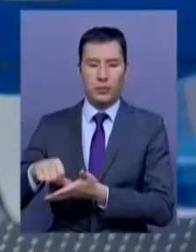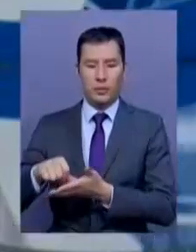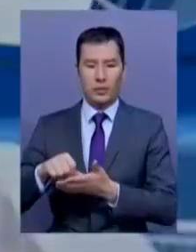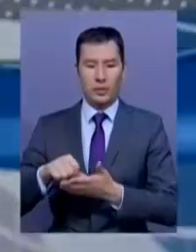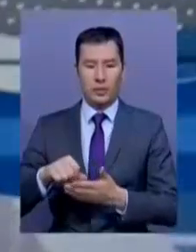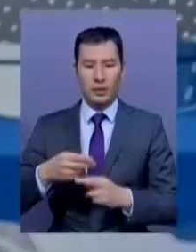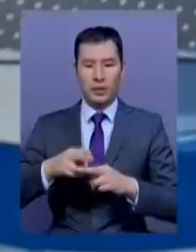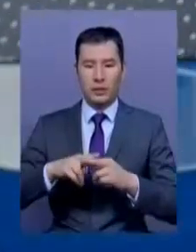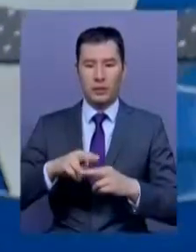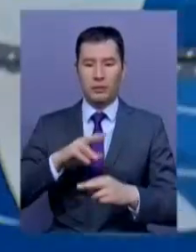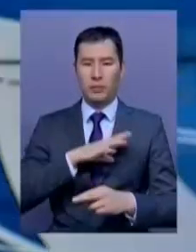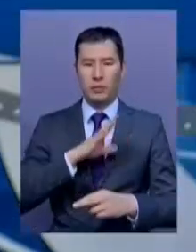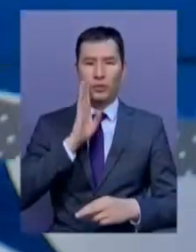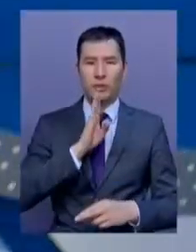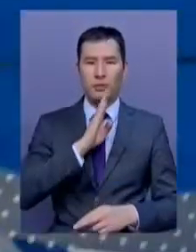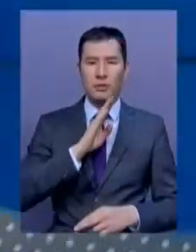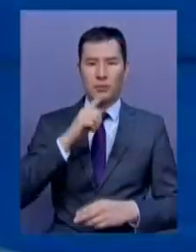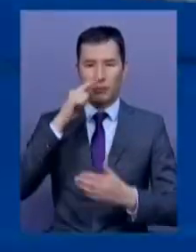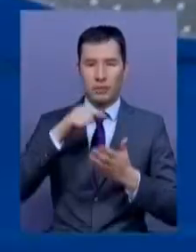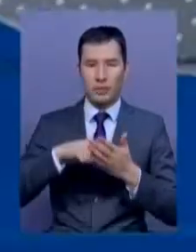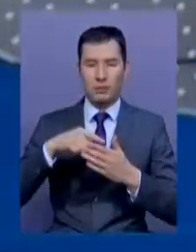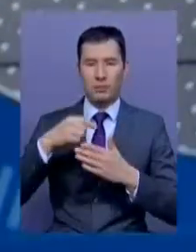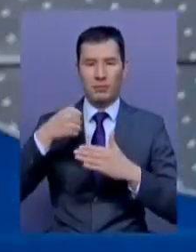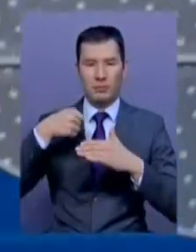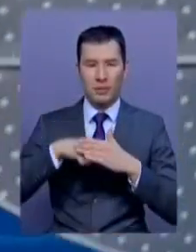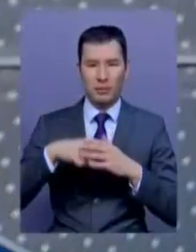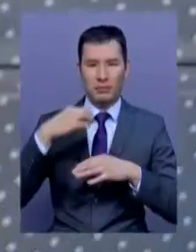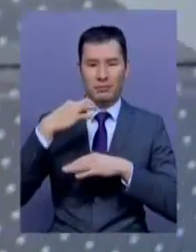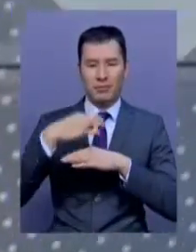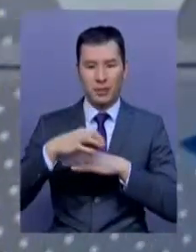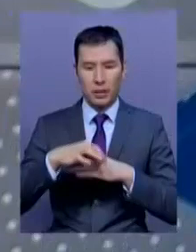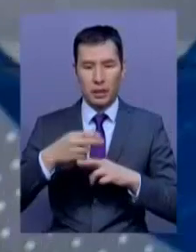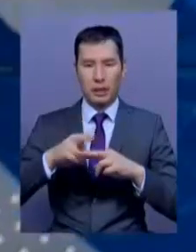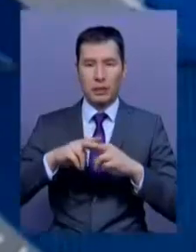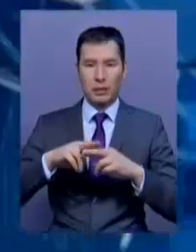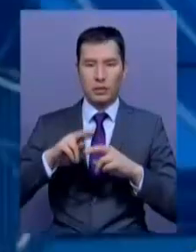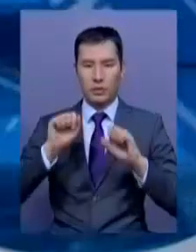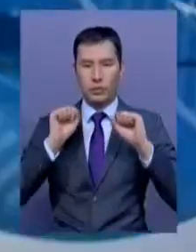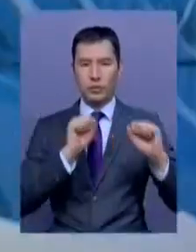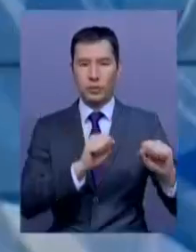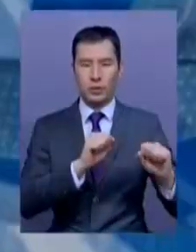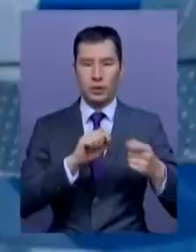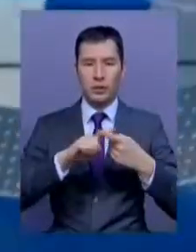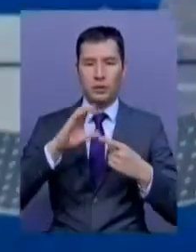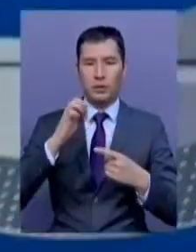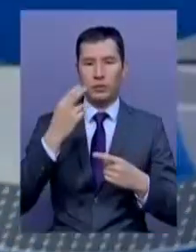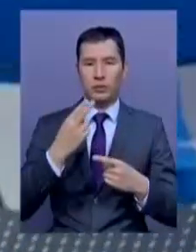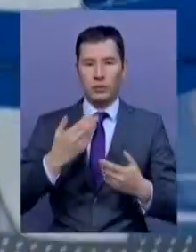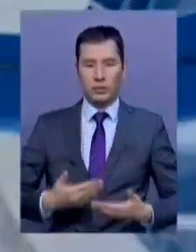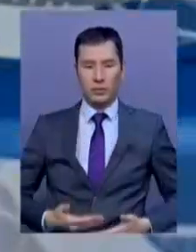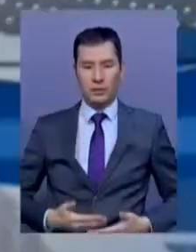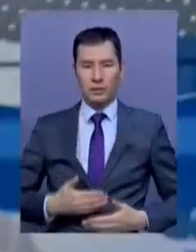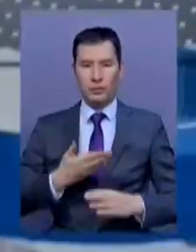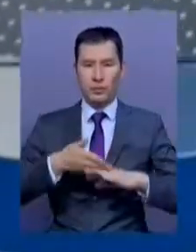әйелдерді зорлық-зомбылықтан қорғау жөніндегі полиция инспекторлары мұрындық болған. Сондай әлеуметтік жағдайы төмен отбасының